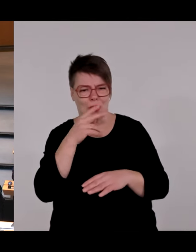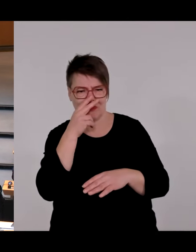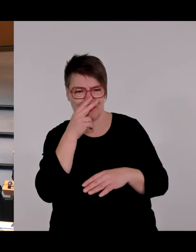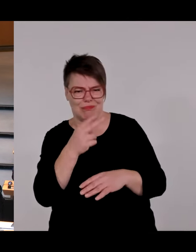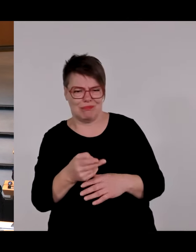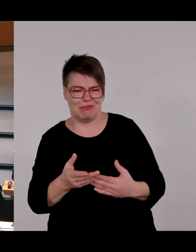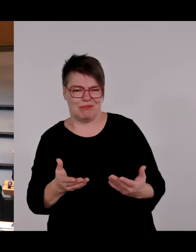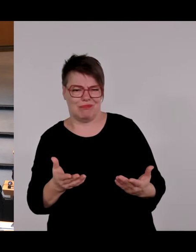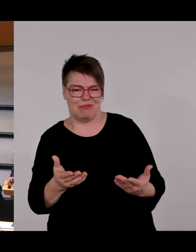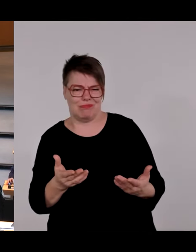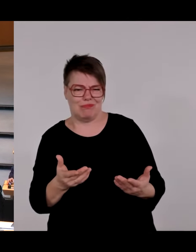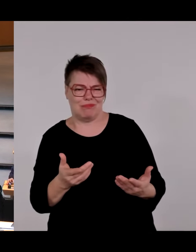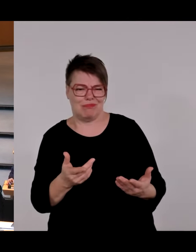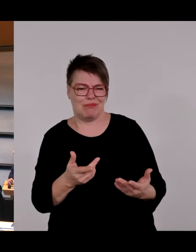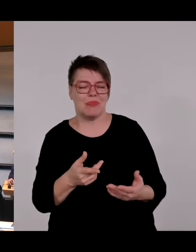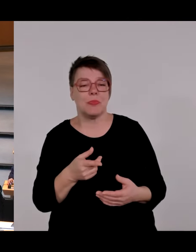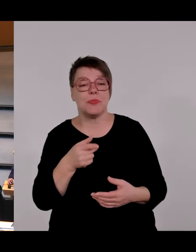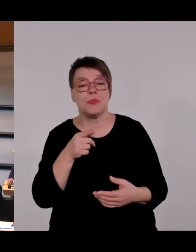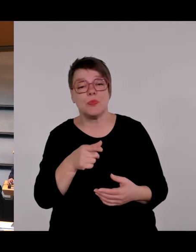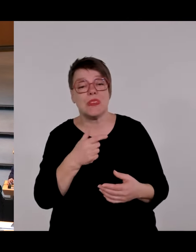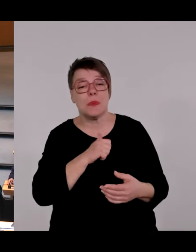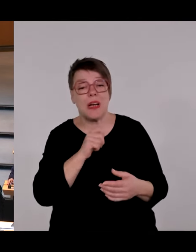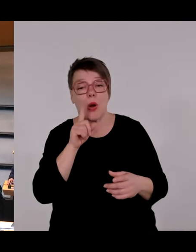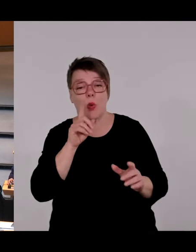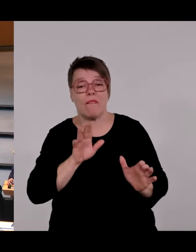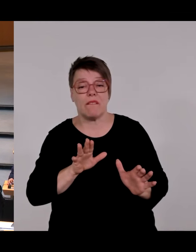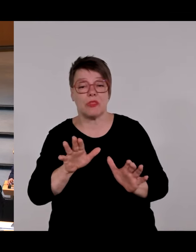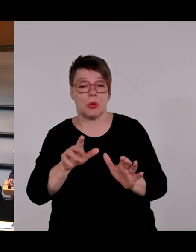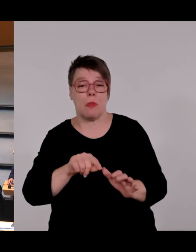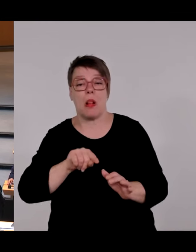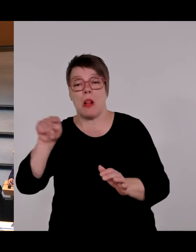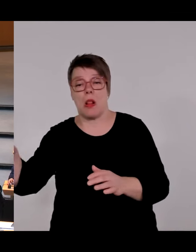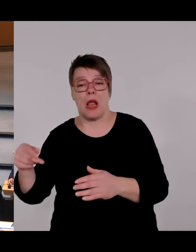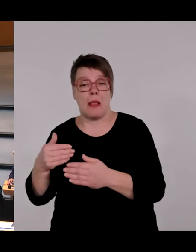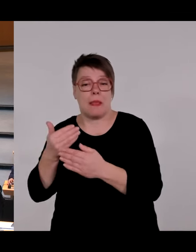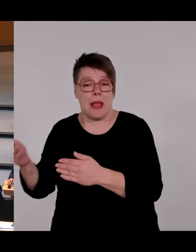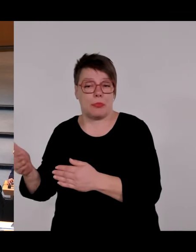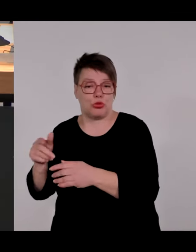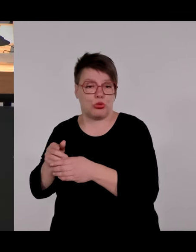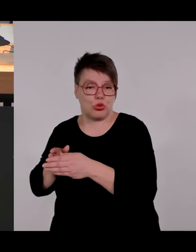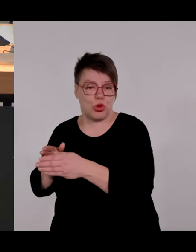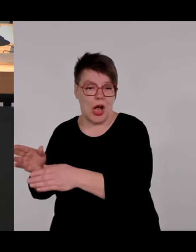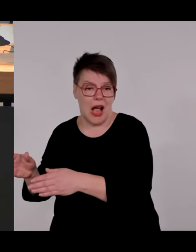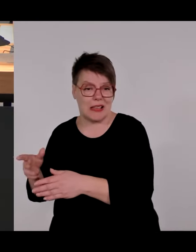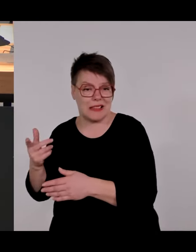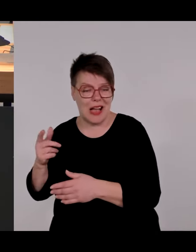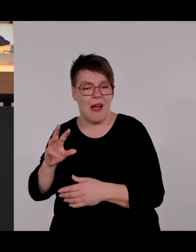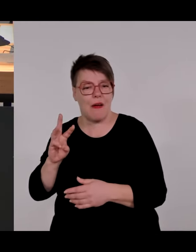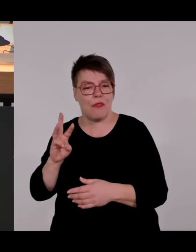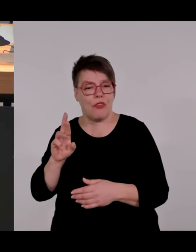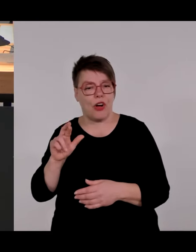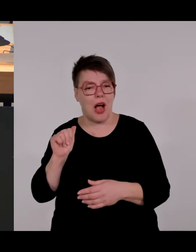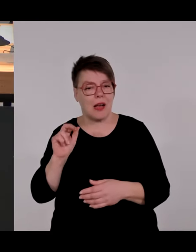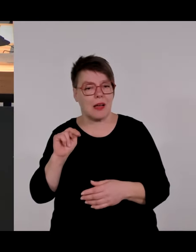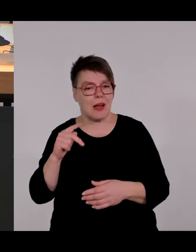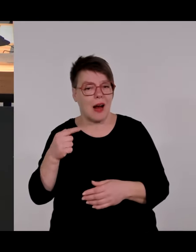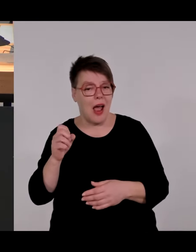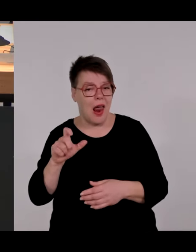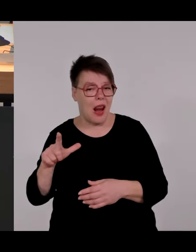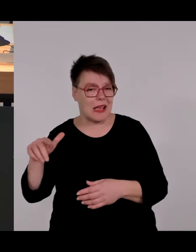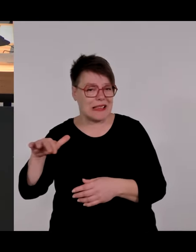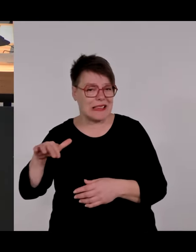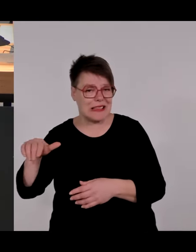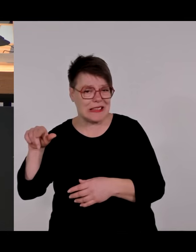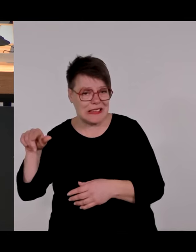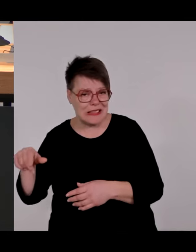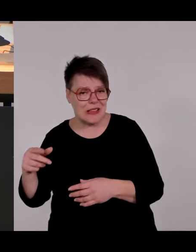völlig friedlich und unproblematisch tun, auch abends und nachts. Und diesen Menschen nimmt man diese Möglichkeit durch solche Schließungen. Und